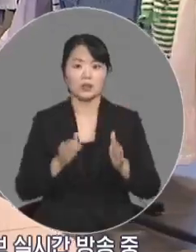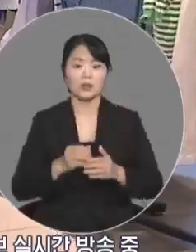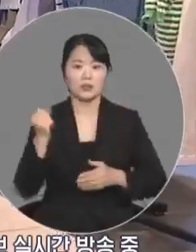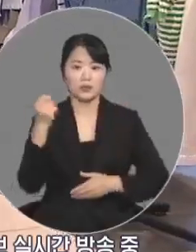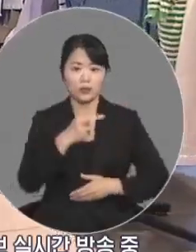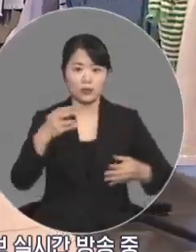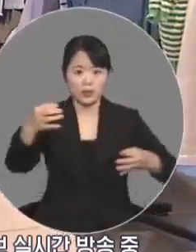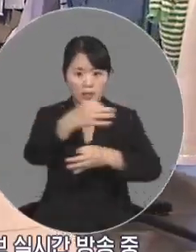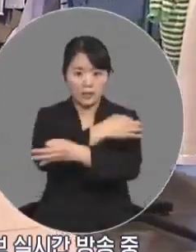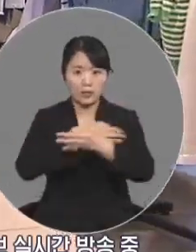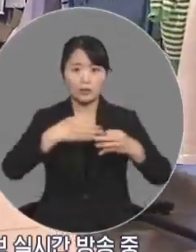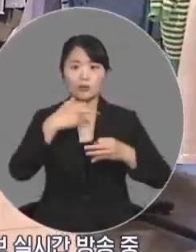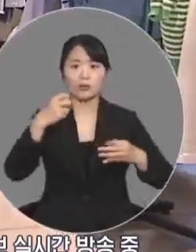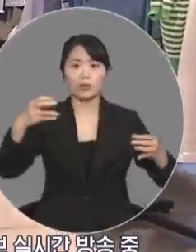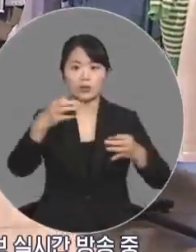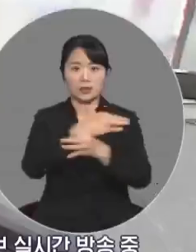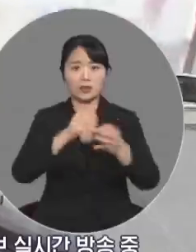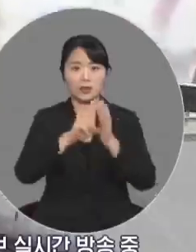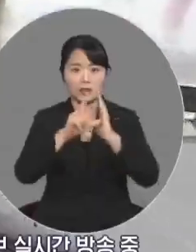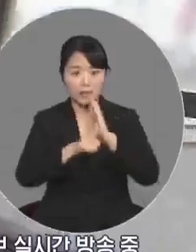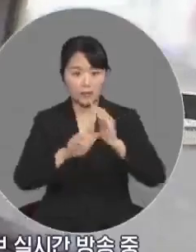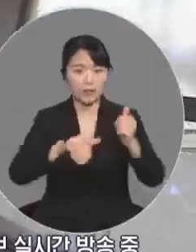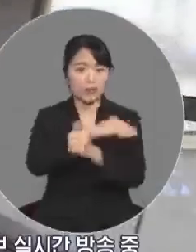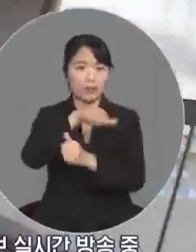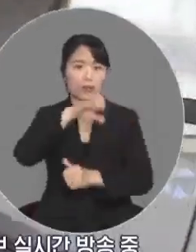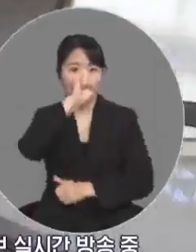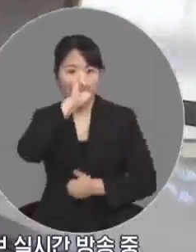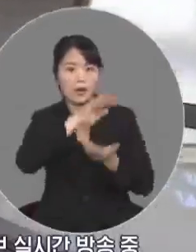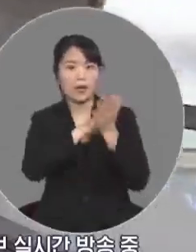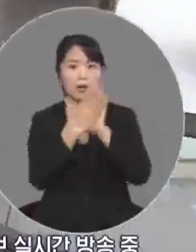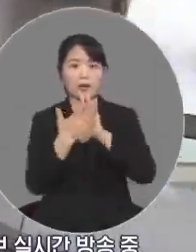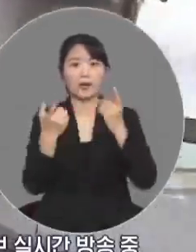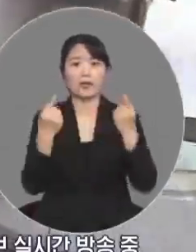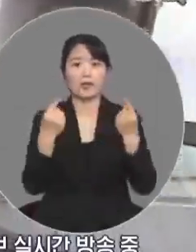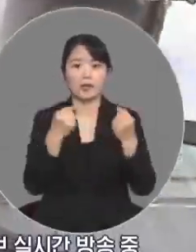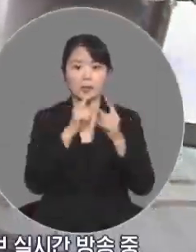상권과 경제에도 당분간 활기가 돌 전망입니다. UBC 뉴스 신혜지입니다.